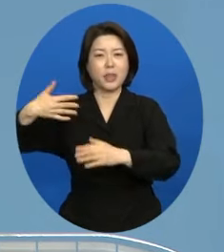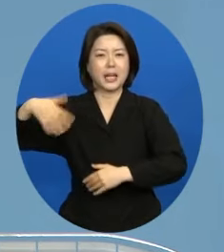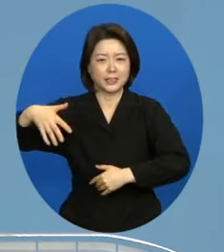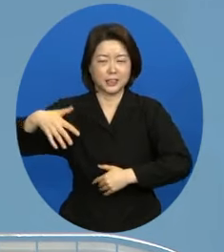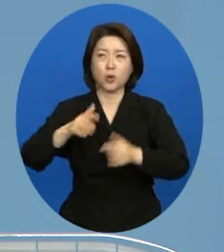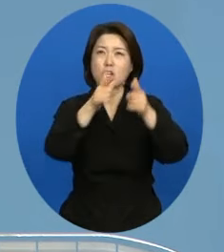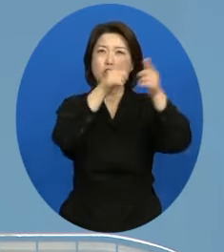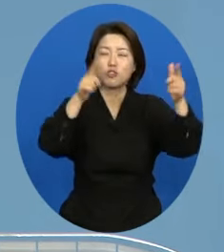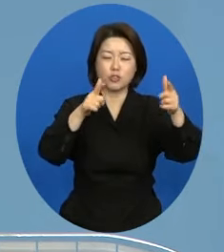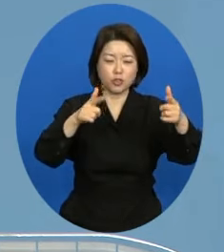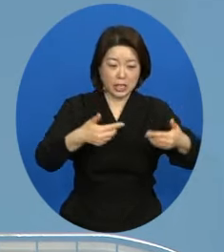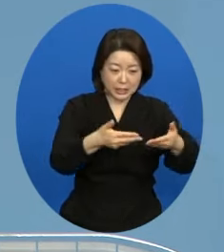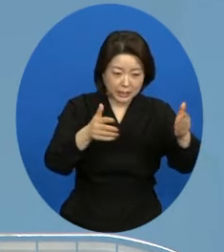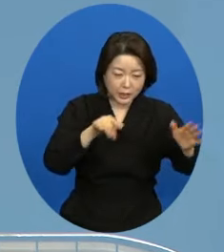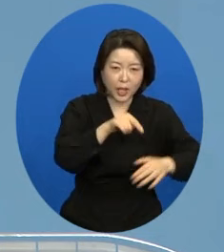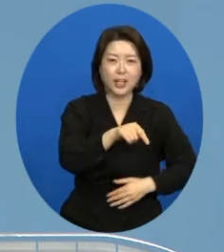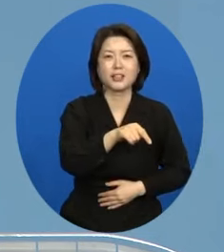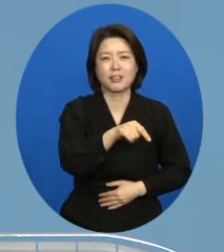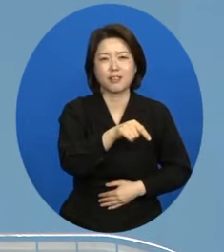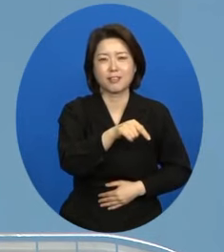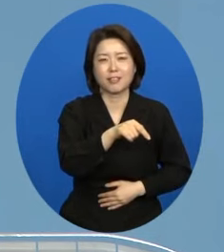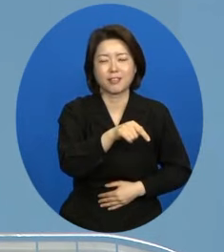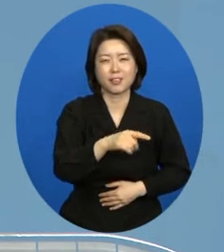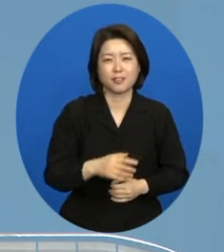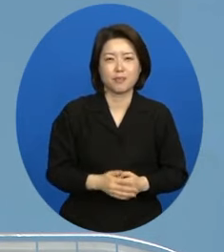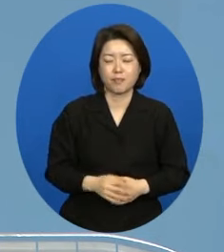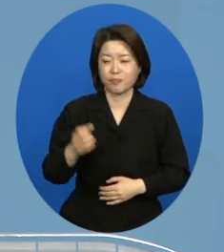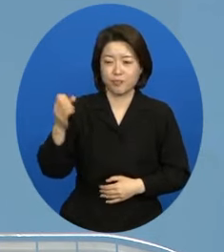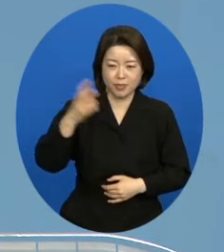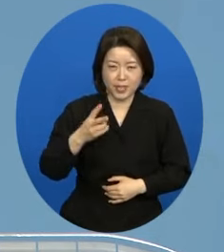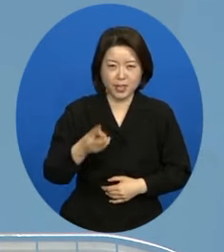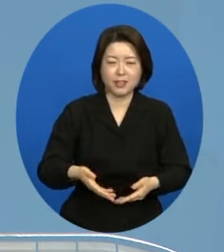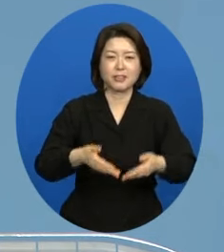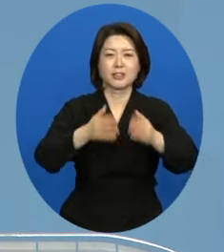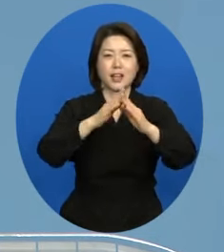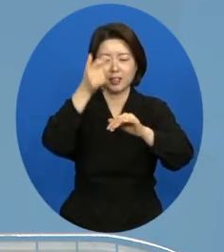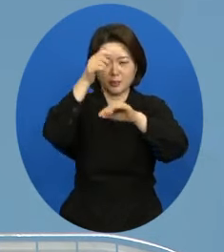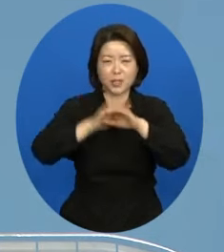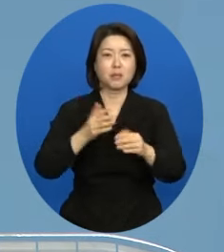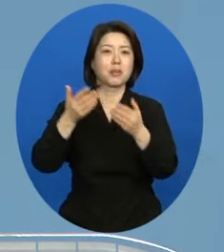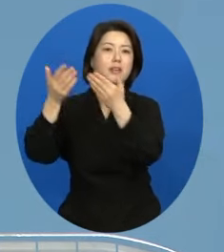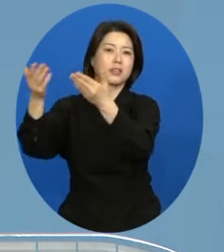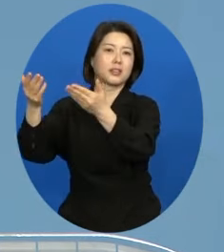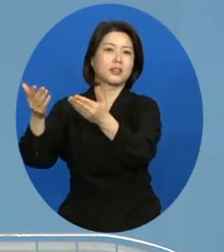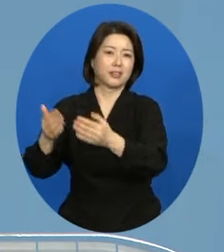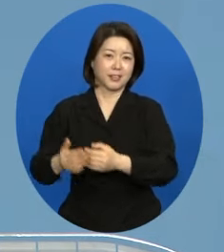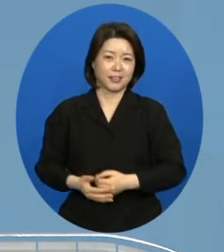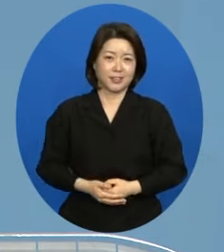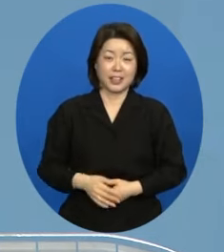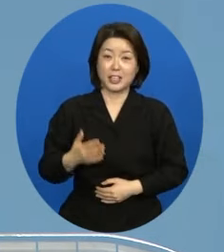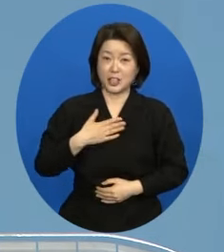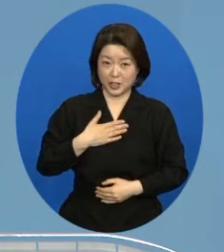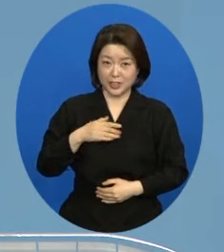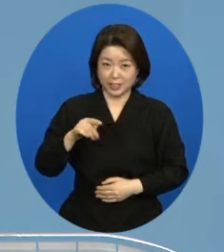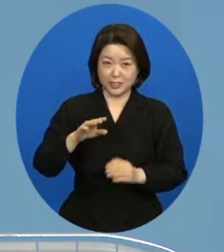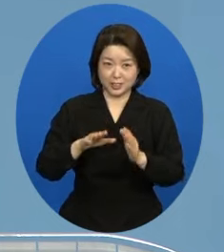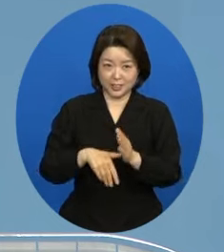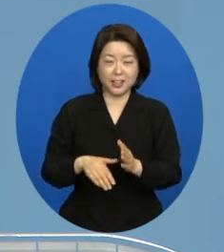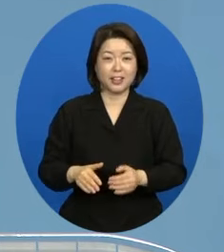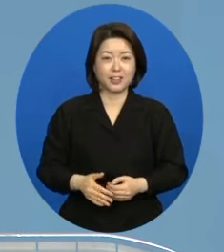6층 글로리에서 재창립 예배를 드리게 된 거예요 저도 그때